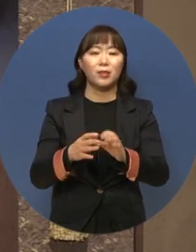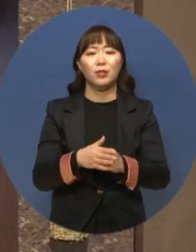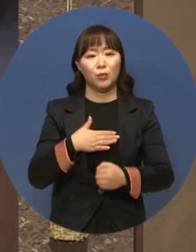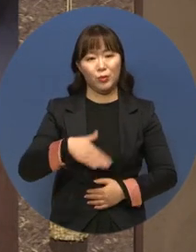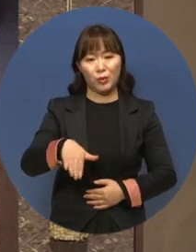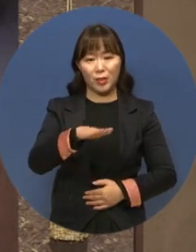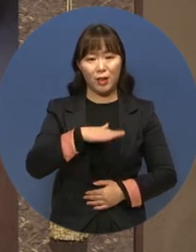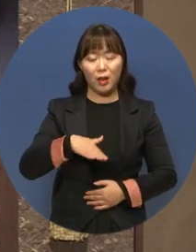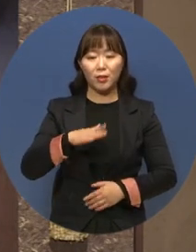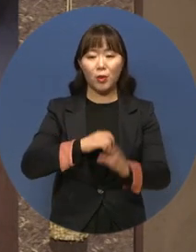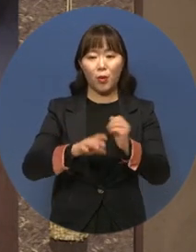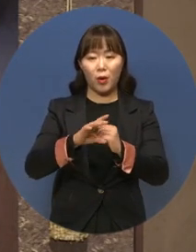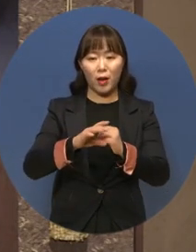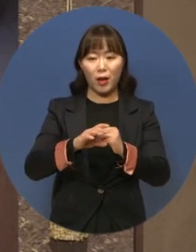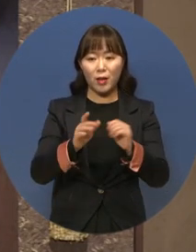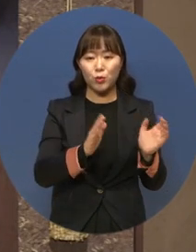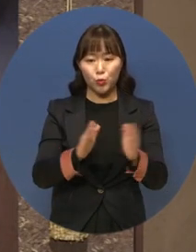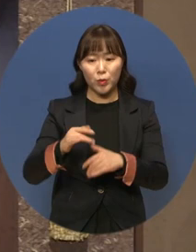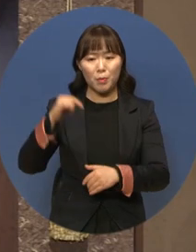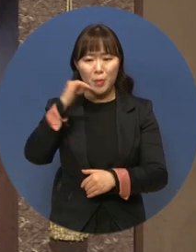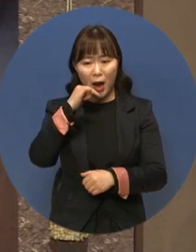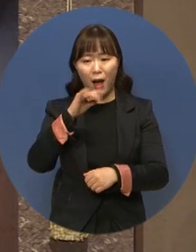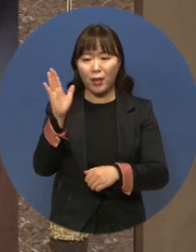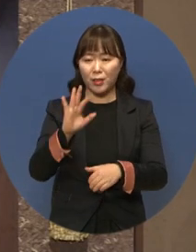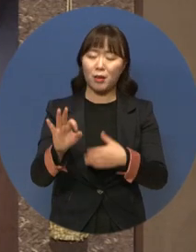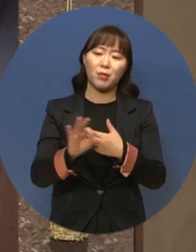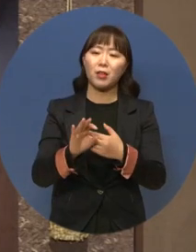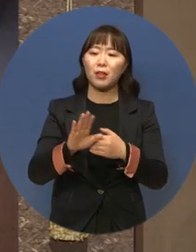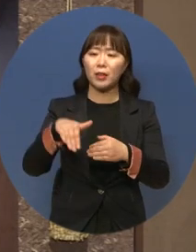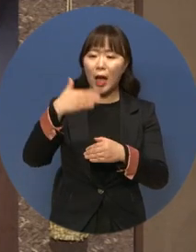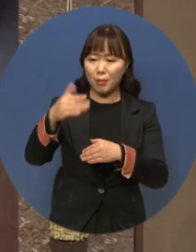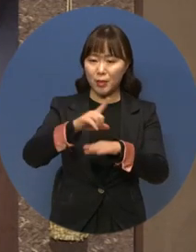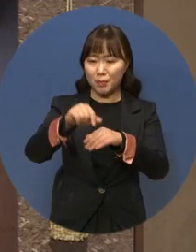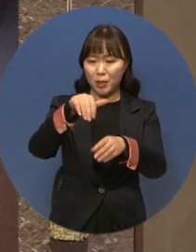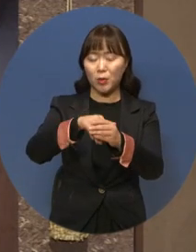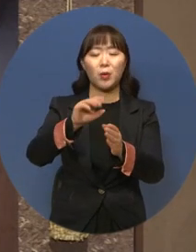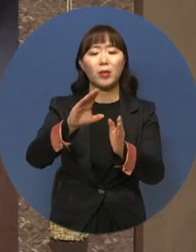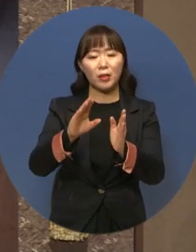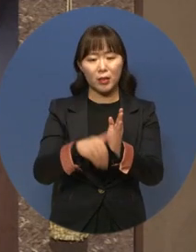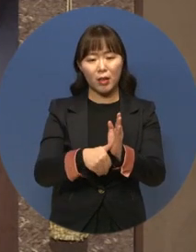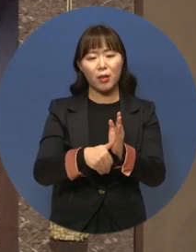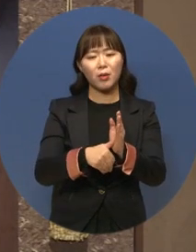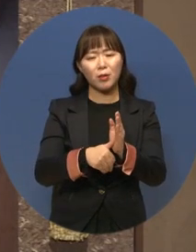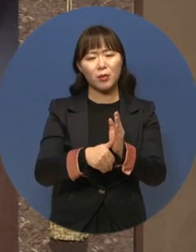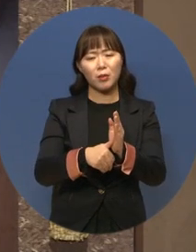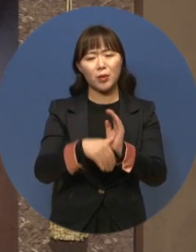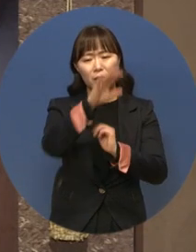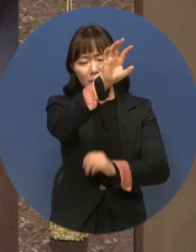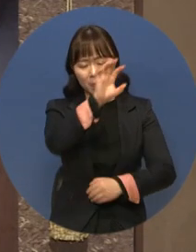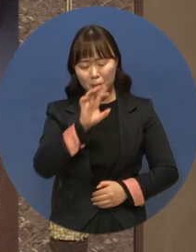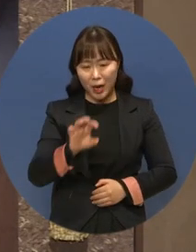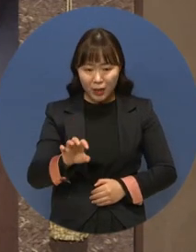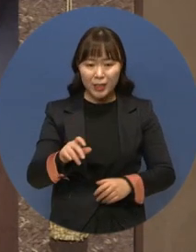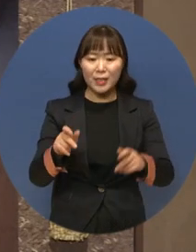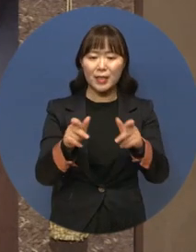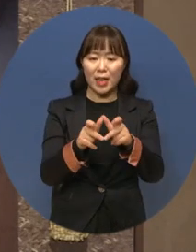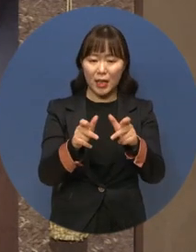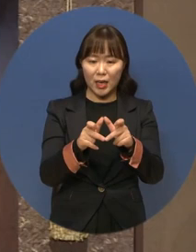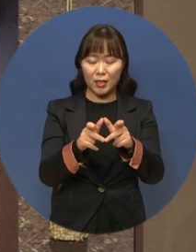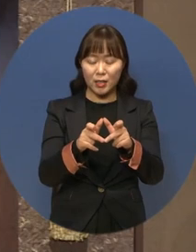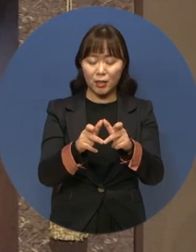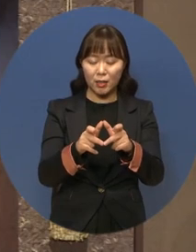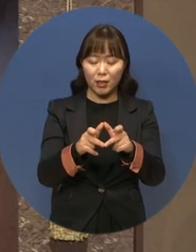저희가 강화를 시켜 놓지 않으면은 다음 지방선거에서 똑같은 그러니까 장애인이